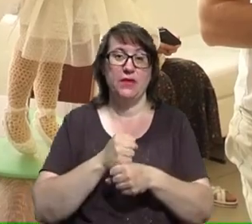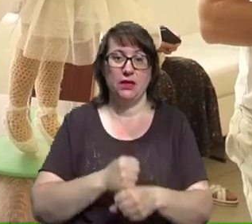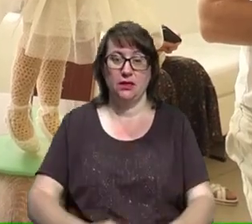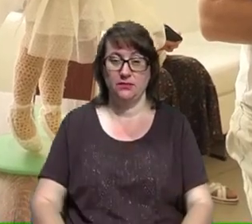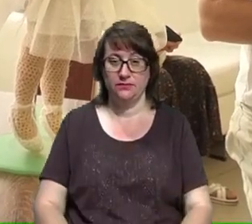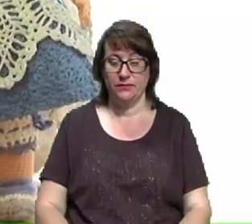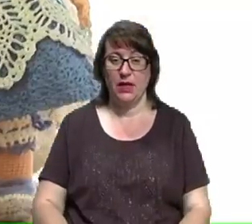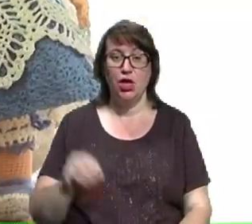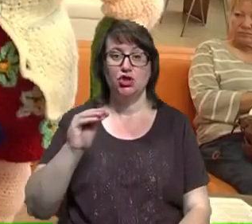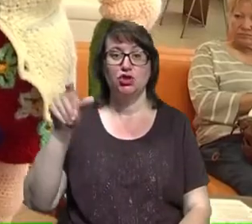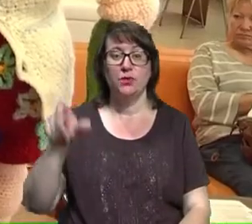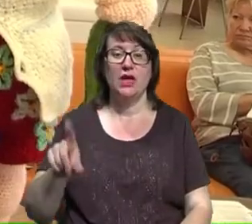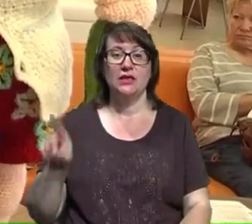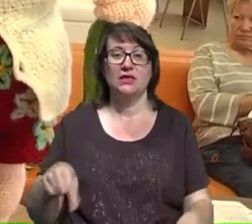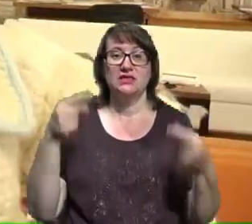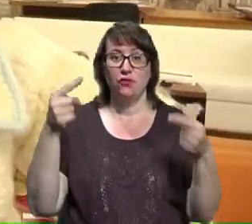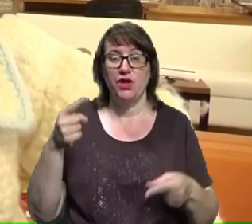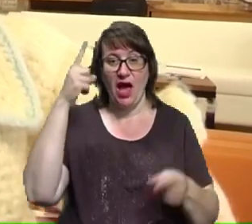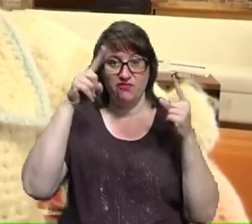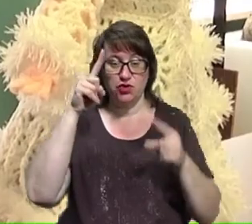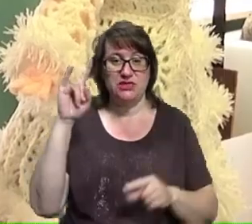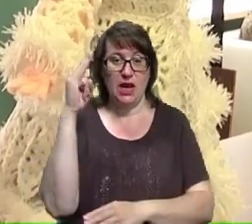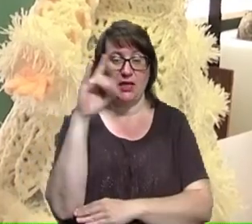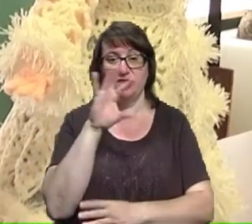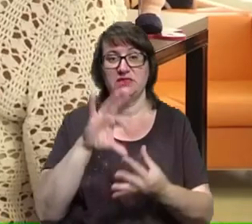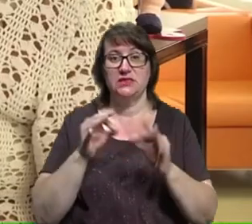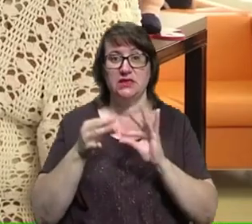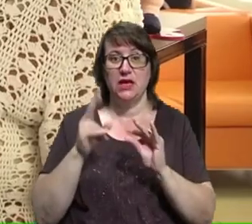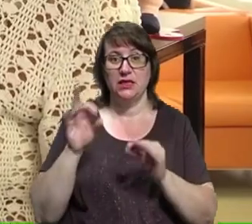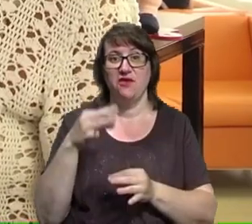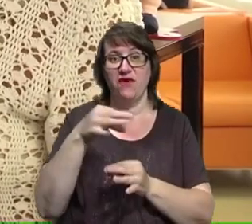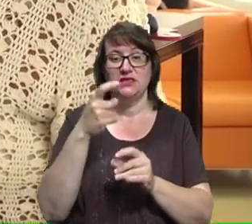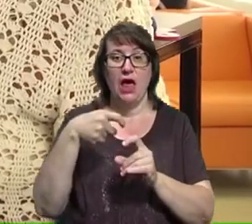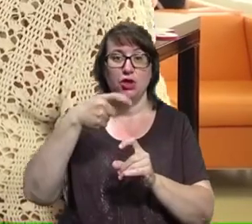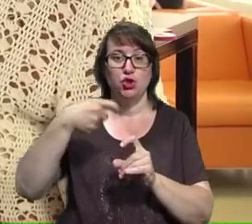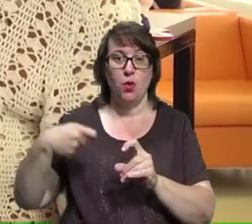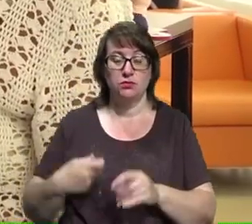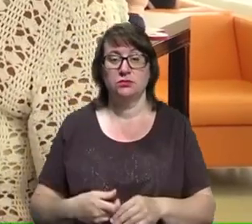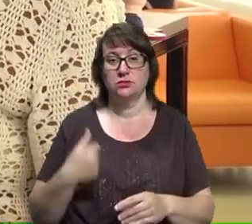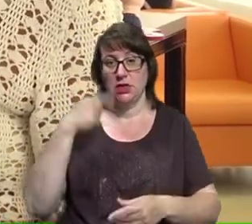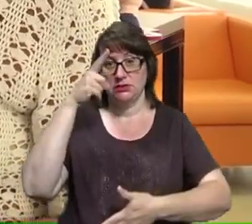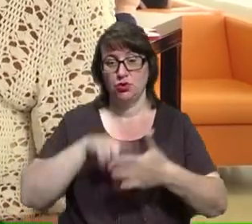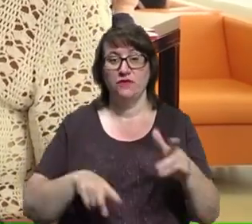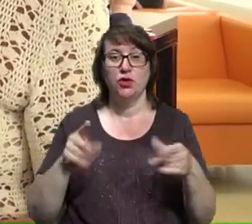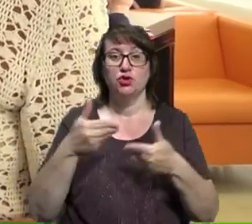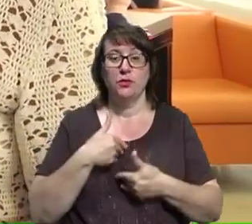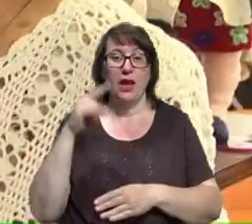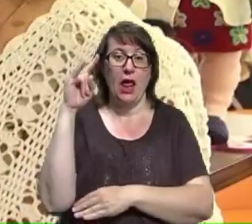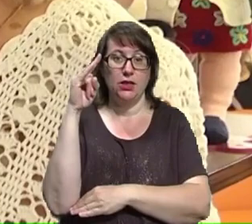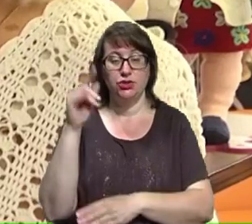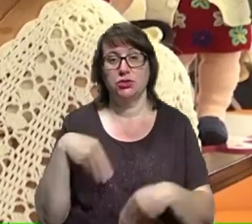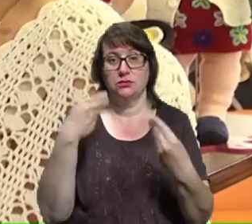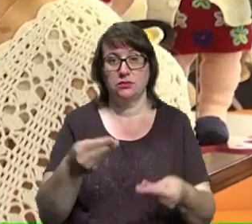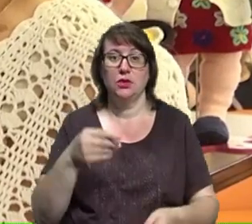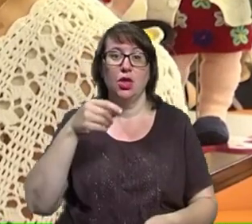Житомирянка створює авторські ляльки, усі деталі яких в'язані гачком. Я сподіваюся, що мої лялечки принесли добрий настрій людям.